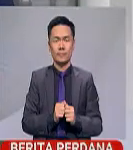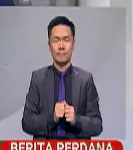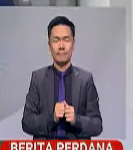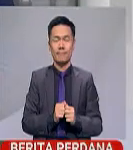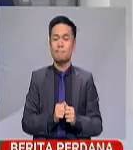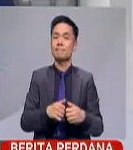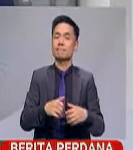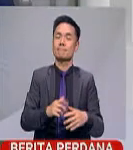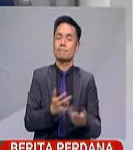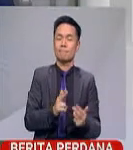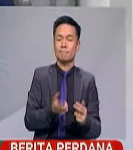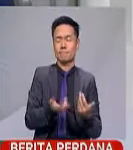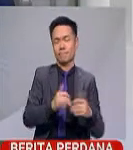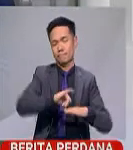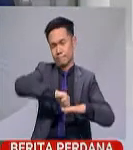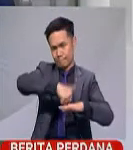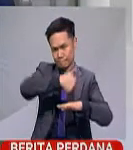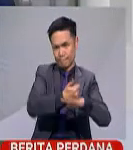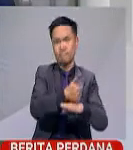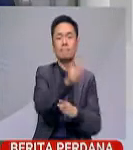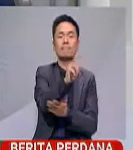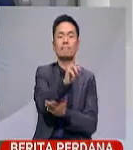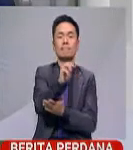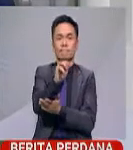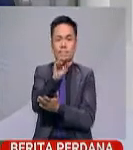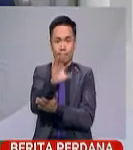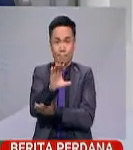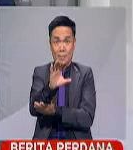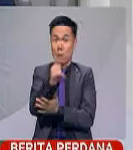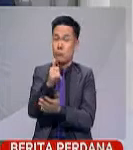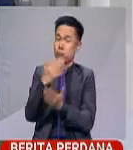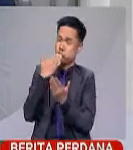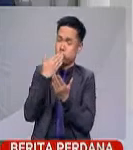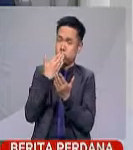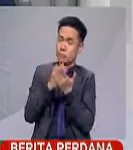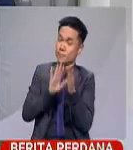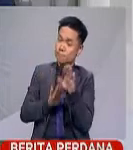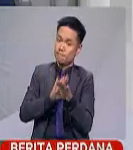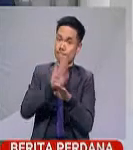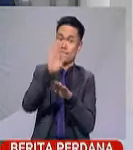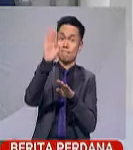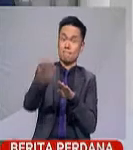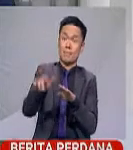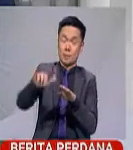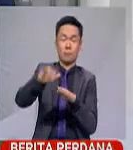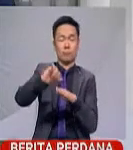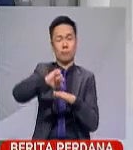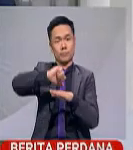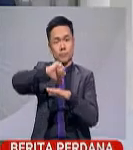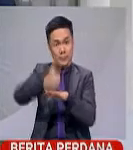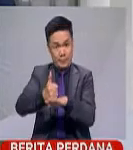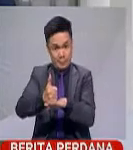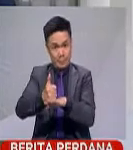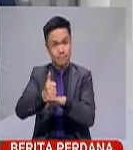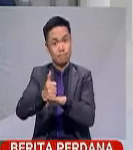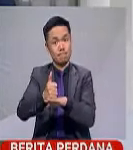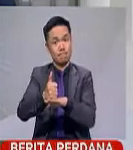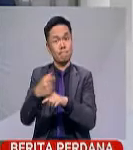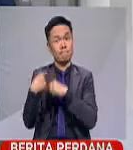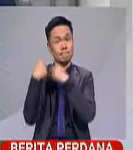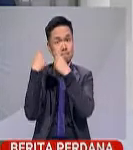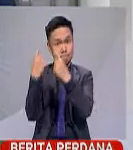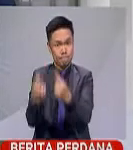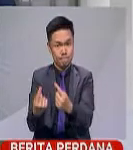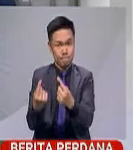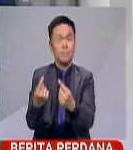Penubuhan Majlis Media Malaysia MMC dilihat satu anjakan besar kepada cadangan penubuhannya yang sudah mula bergerak sejak